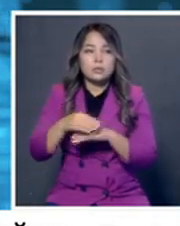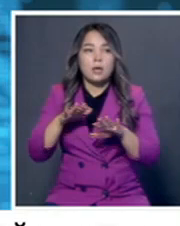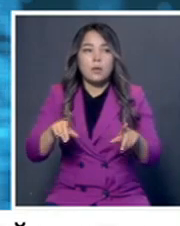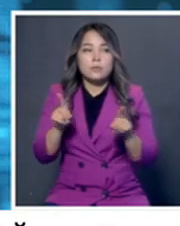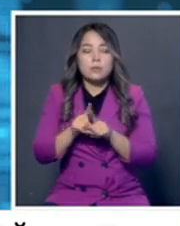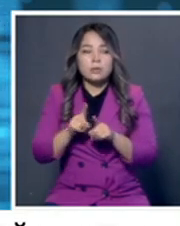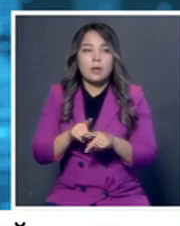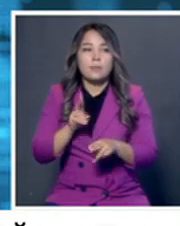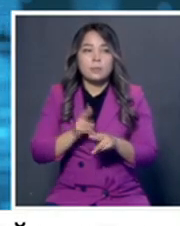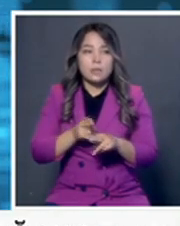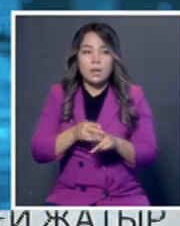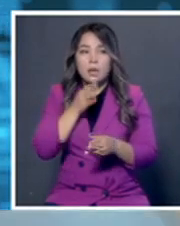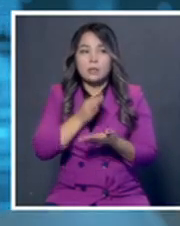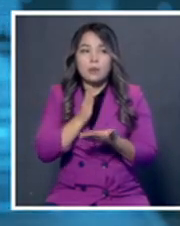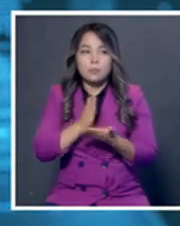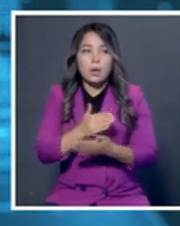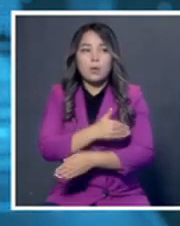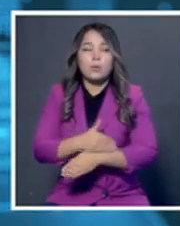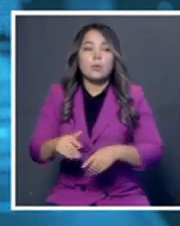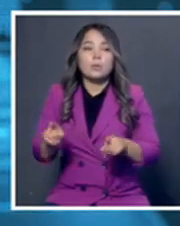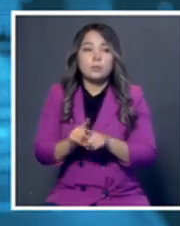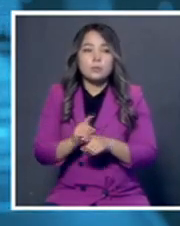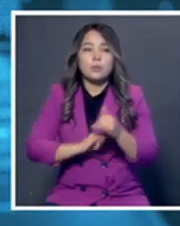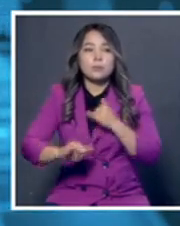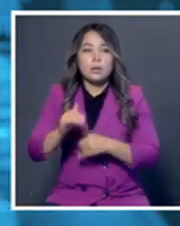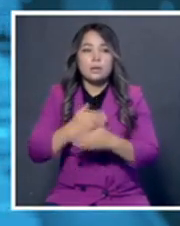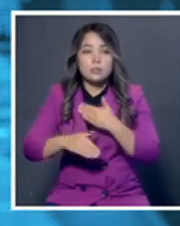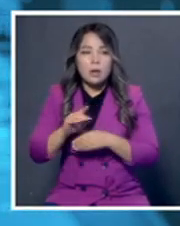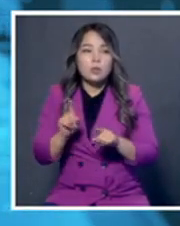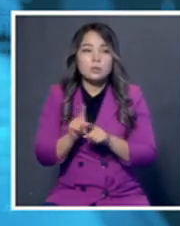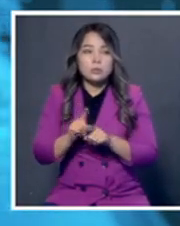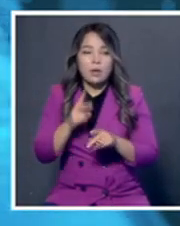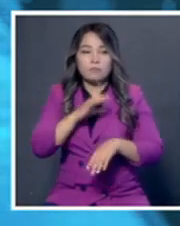сыймауына байланысты мына көшеге де шығып кету фактілері болып жатыр.